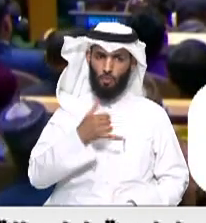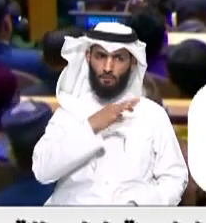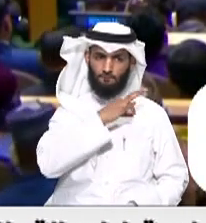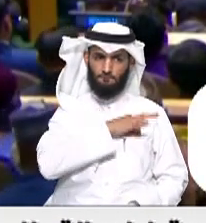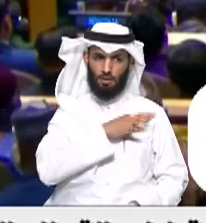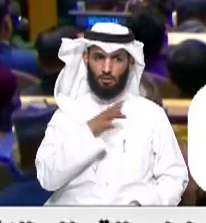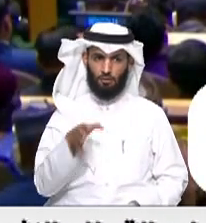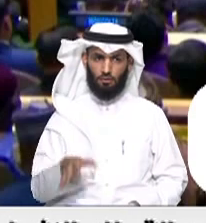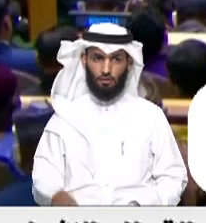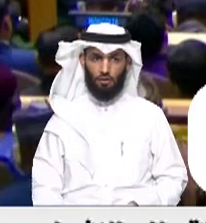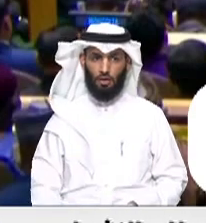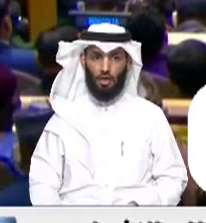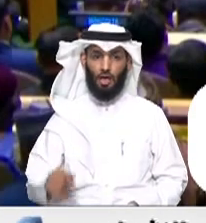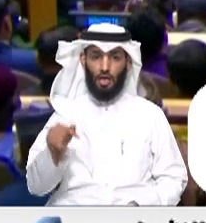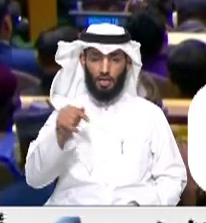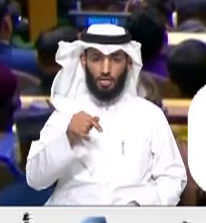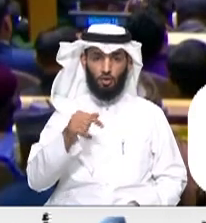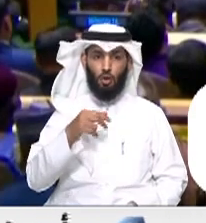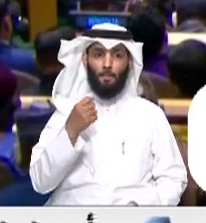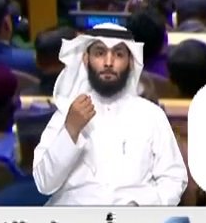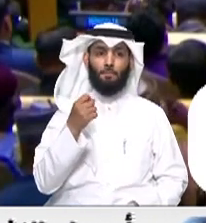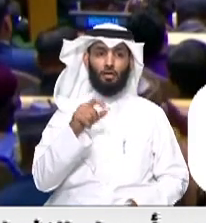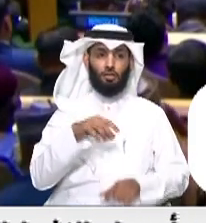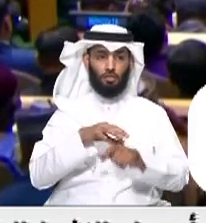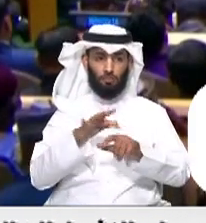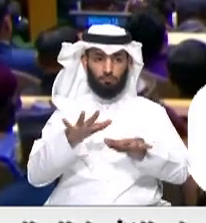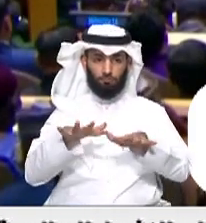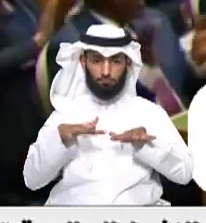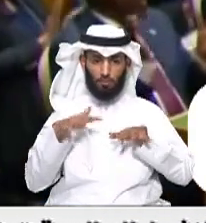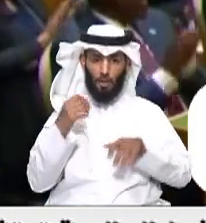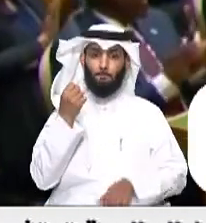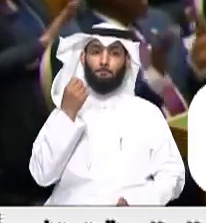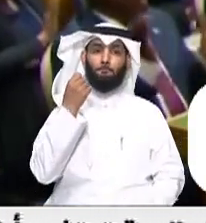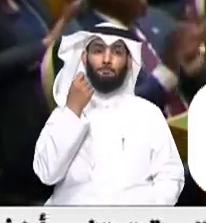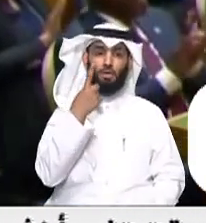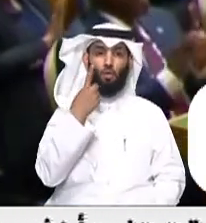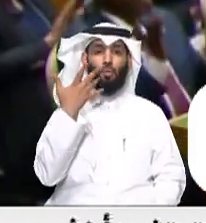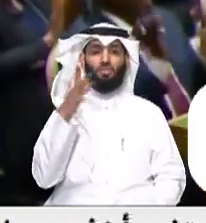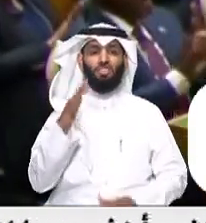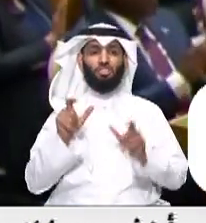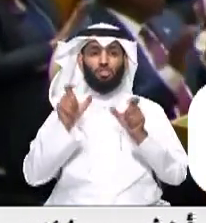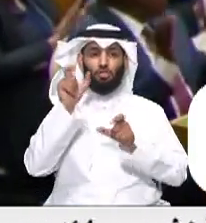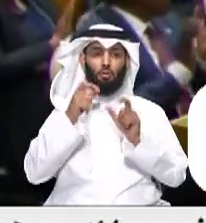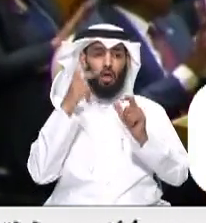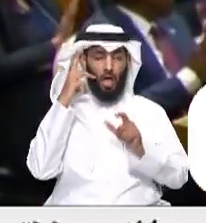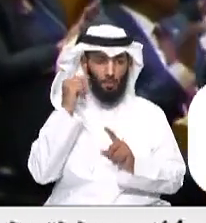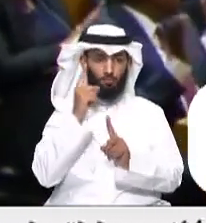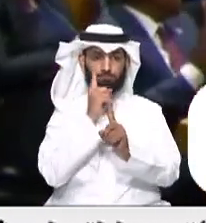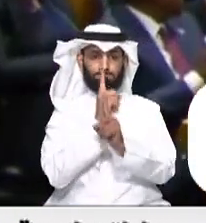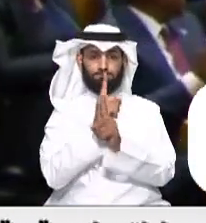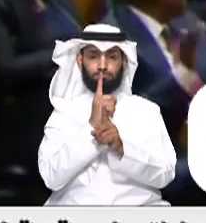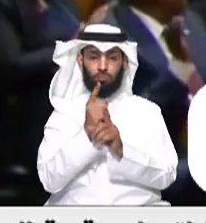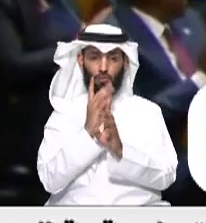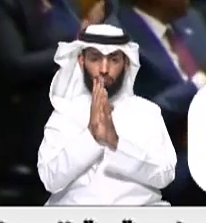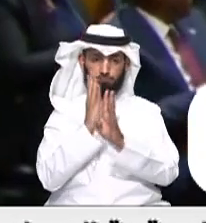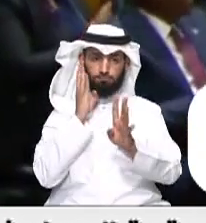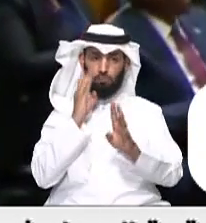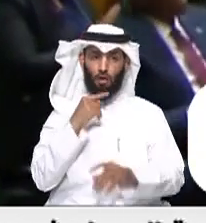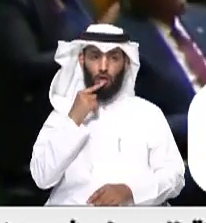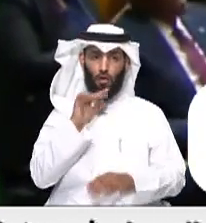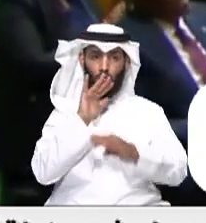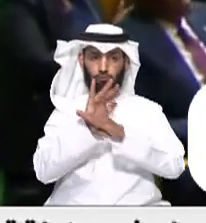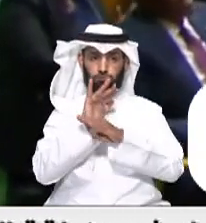أكثر من 100 رئيس دولة وحكومة سيعتلون منبر القاعة العامة للأمم المتحدة توالياً خلال أسبوع تخيم